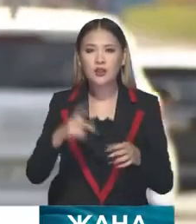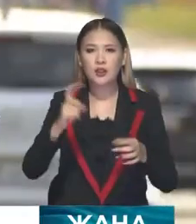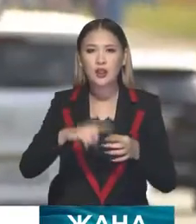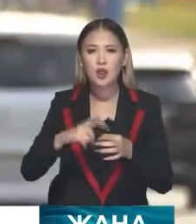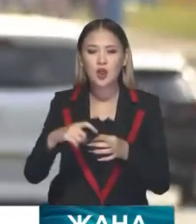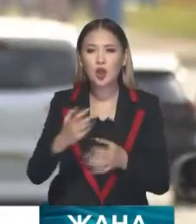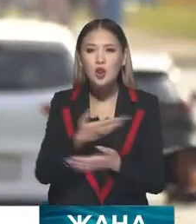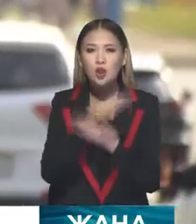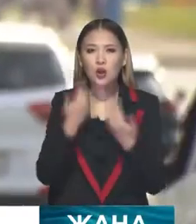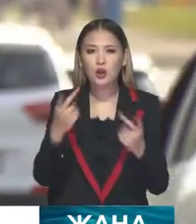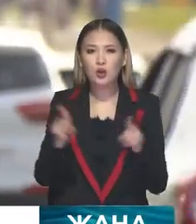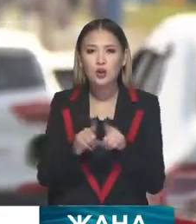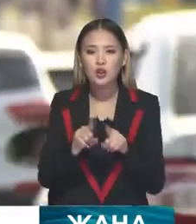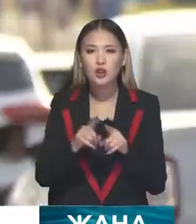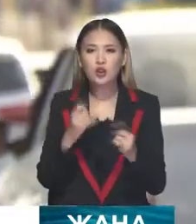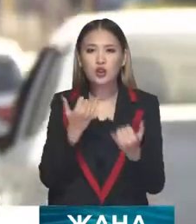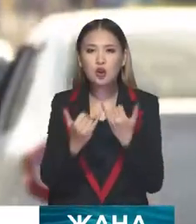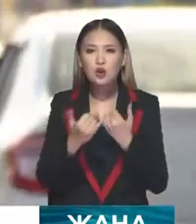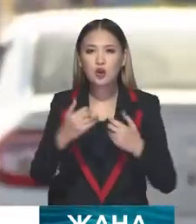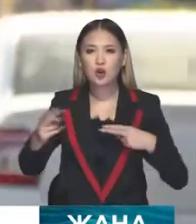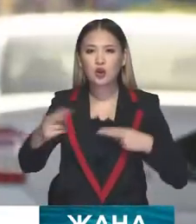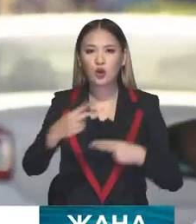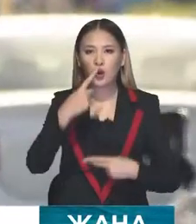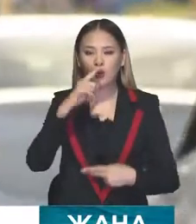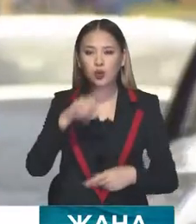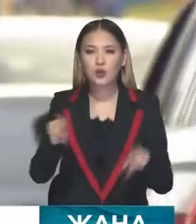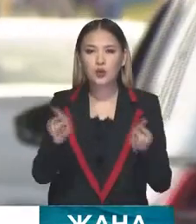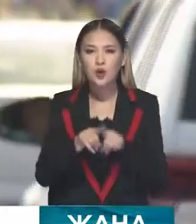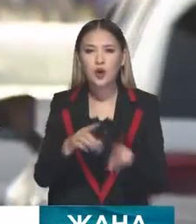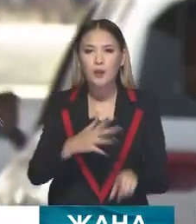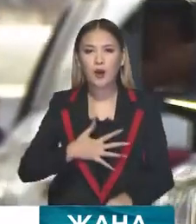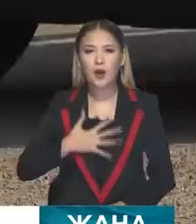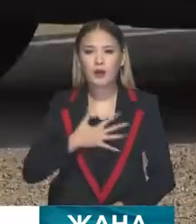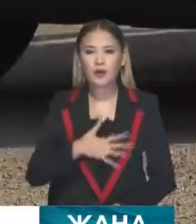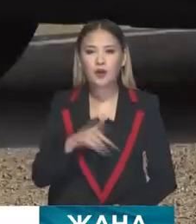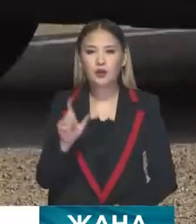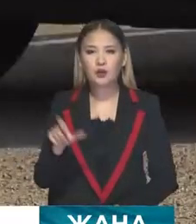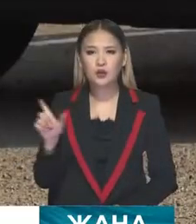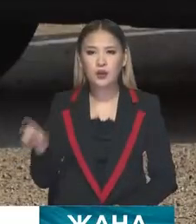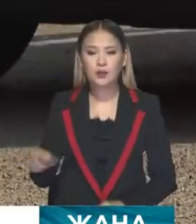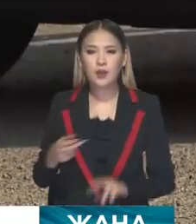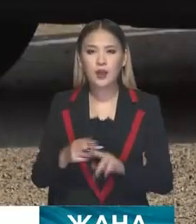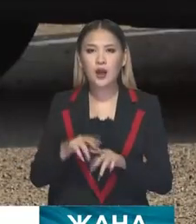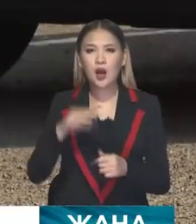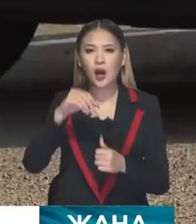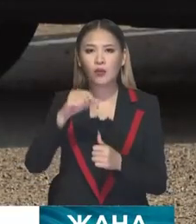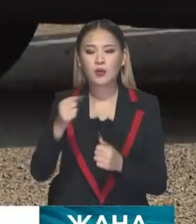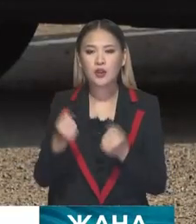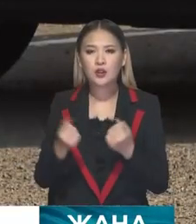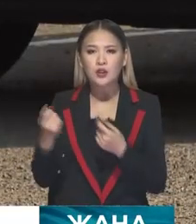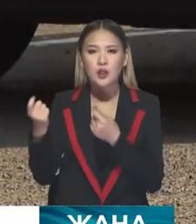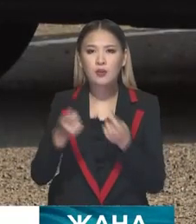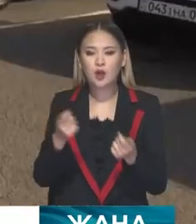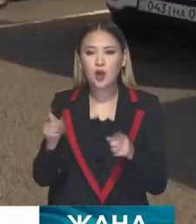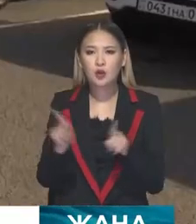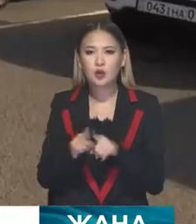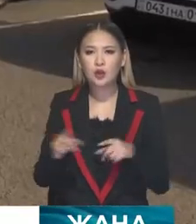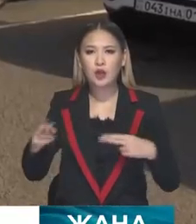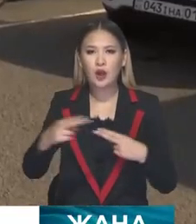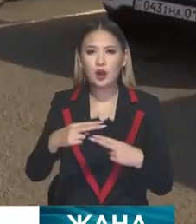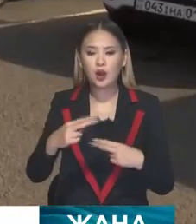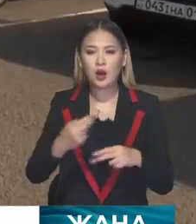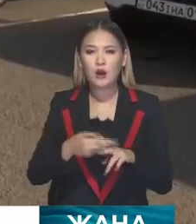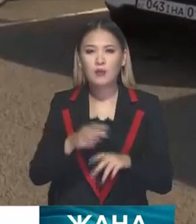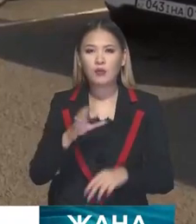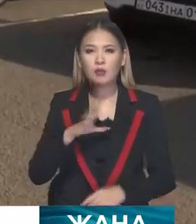көп. Тіпті сары нөмір таққандар да сары уайымнан арылған жоқ. Армениядан көлік алып сары нөмір тақса да мадиярдың көңілі